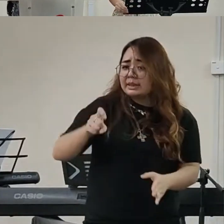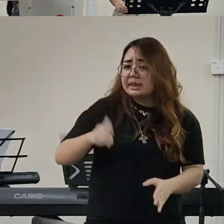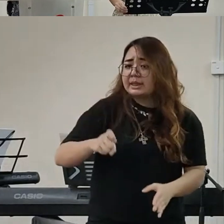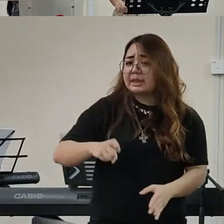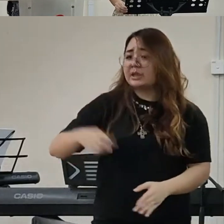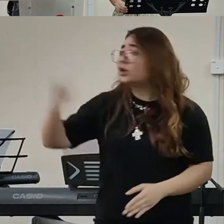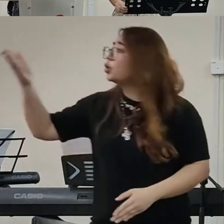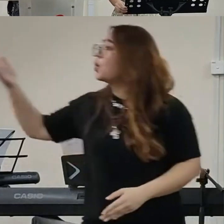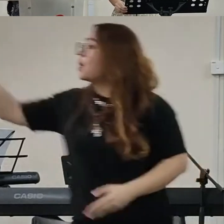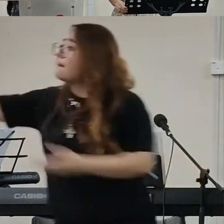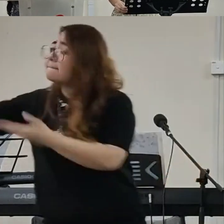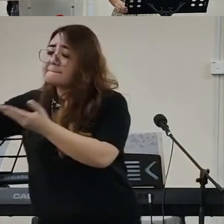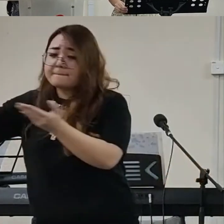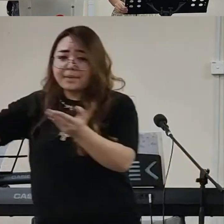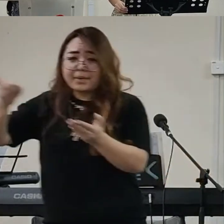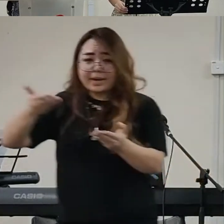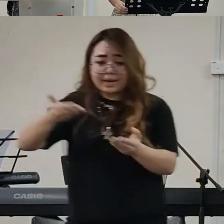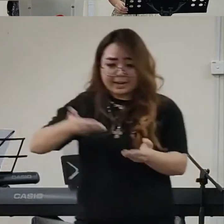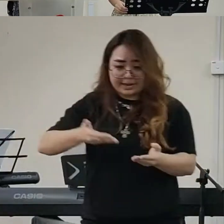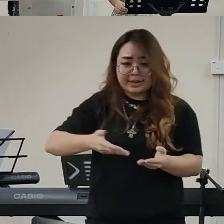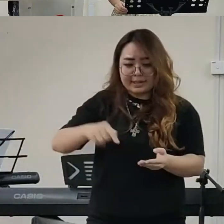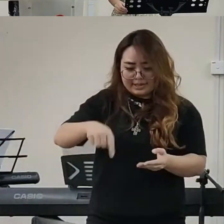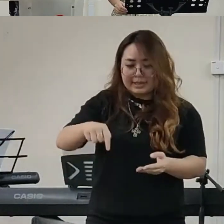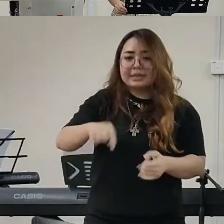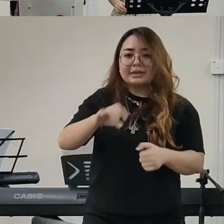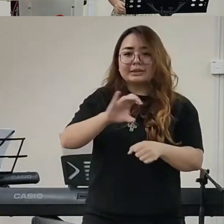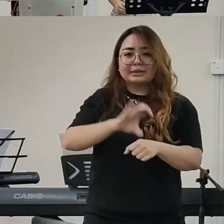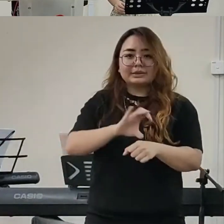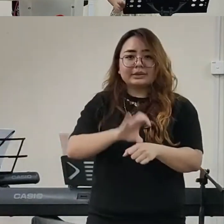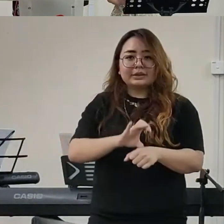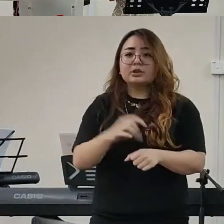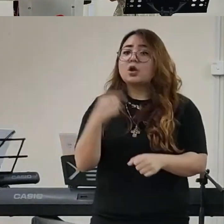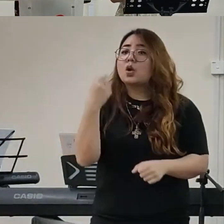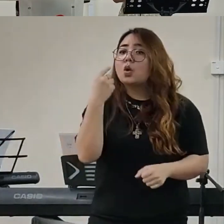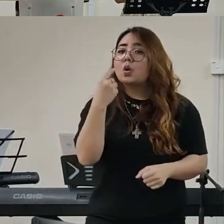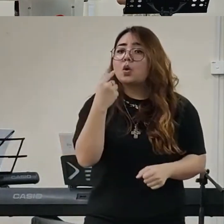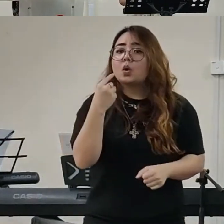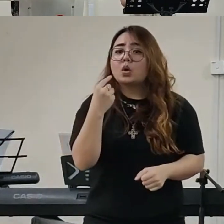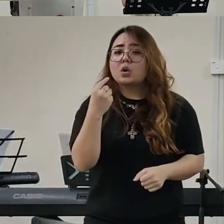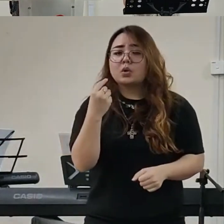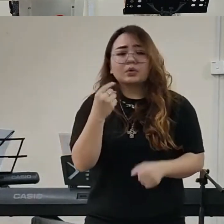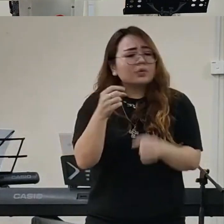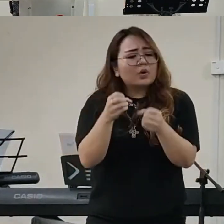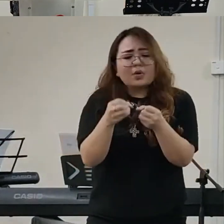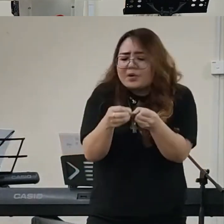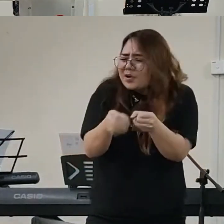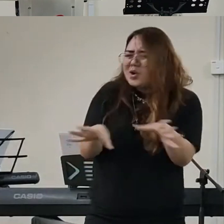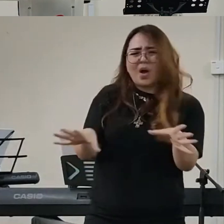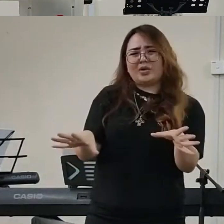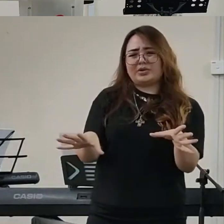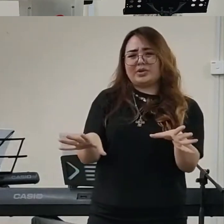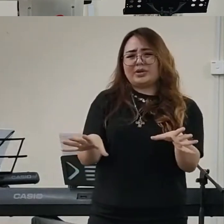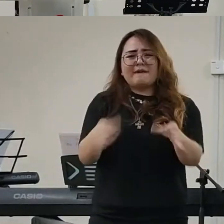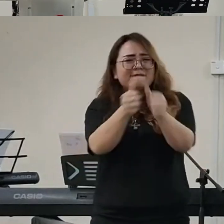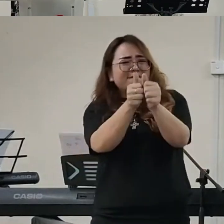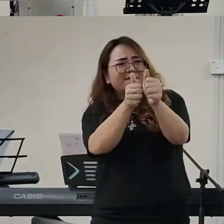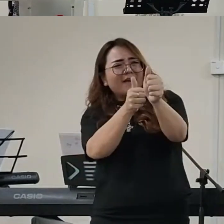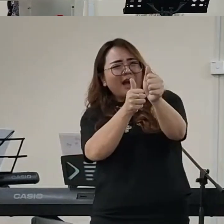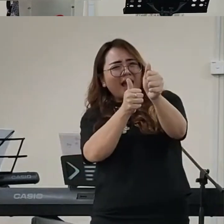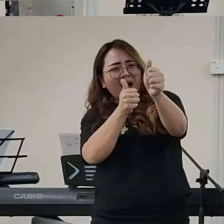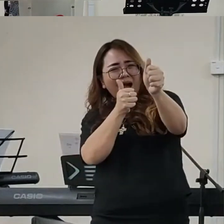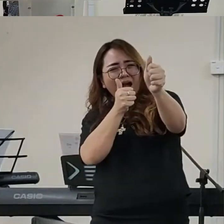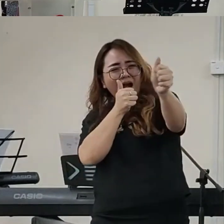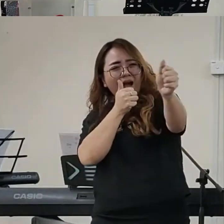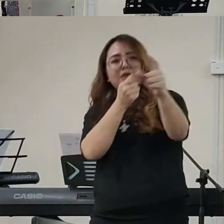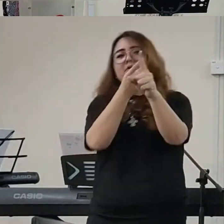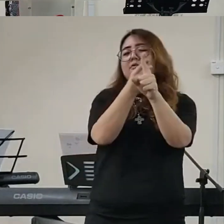has been driven away for whatever reason and are lost. 那第四，作为一个牧羊人呢，牧羊者很重要，就是把那些可